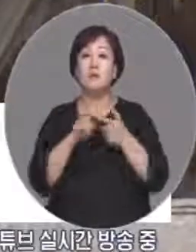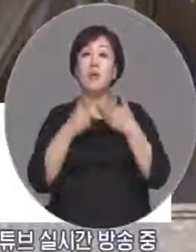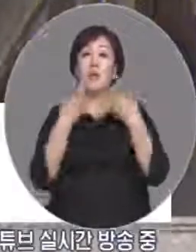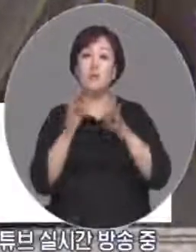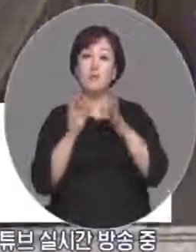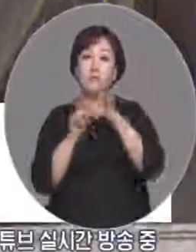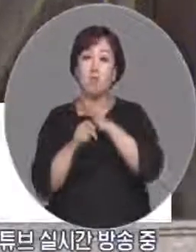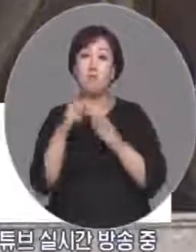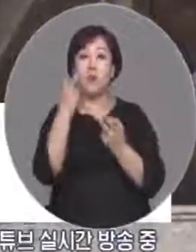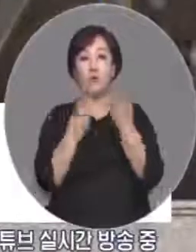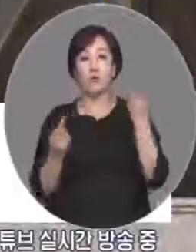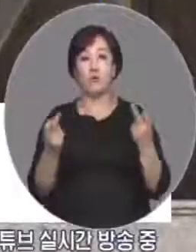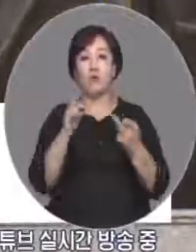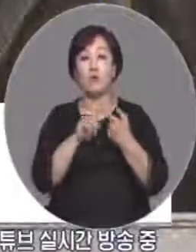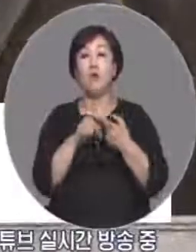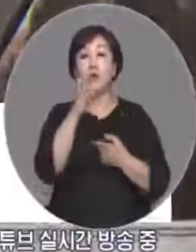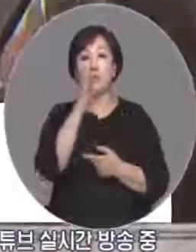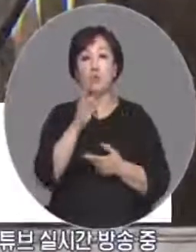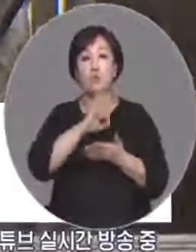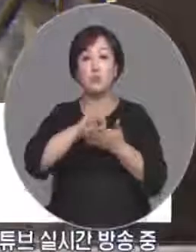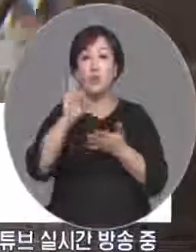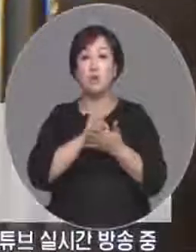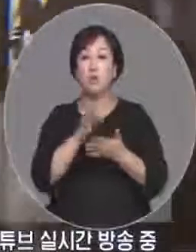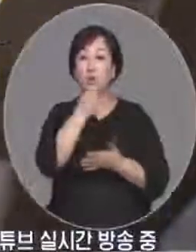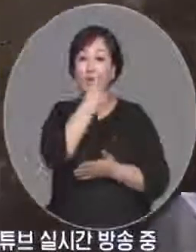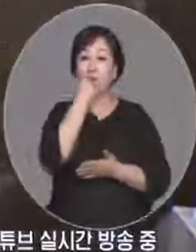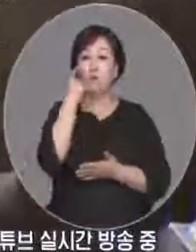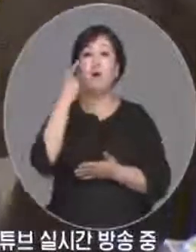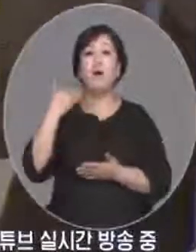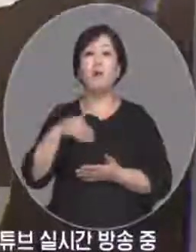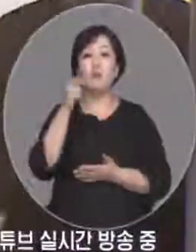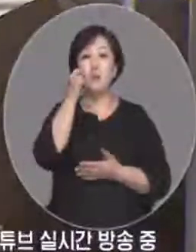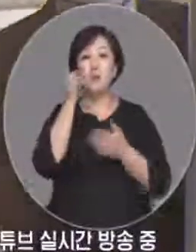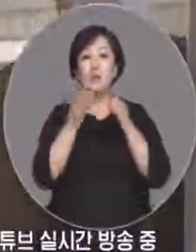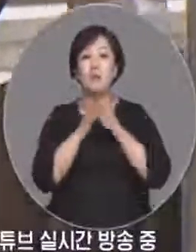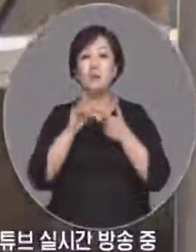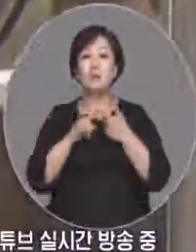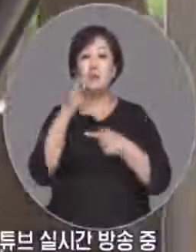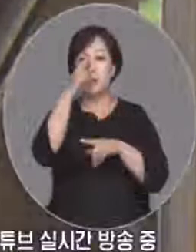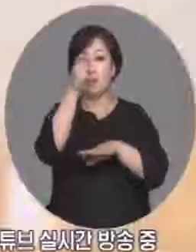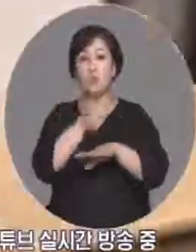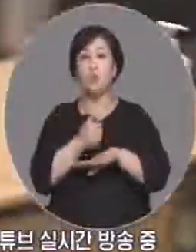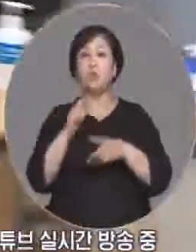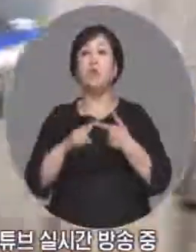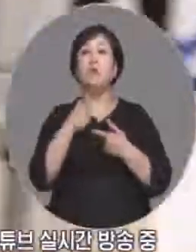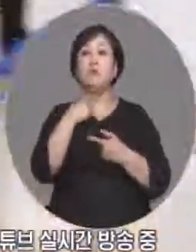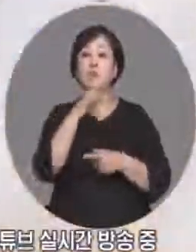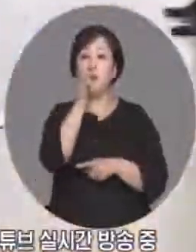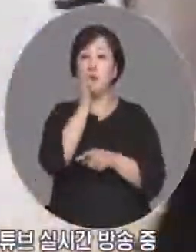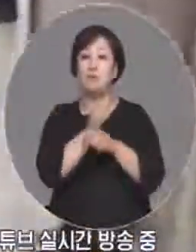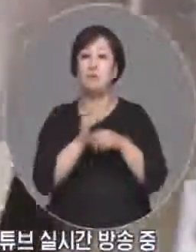대표 형제의 돈 거래 내역을 조사했지만 뚜렷한 증거를 확보하지 못해 내사 종결된 바 있습니다.